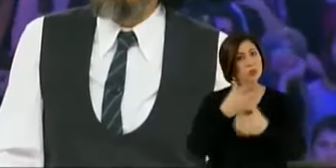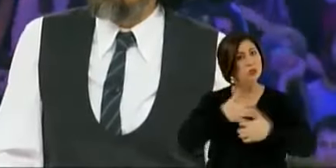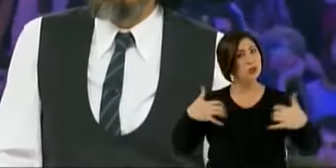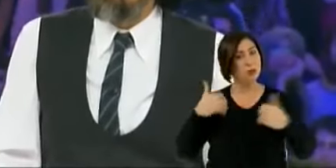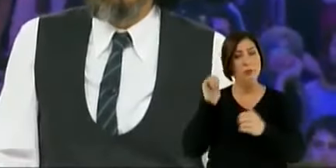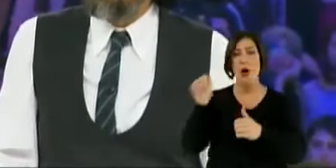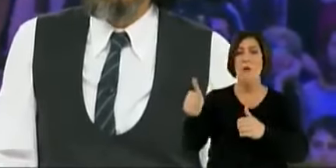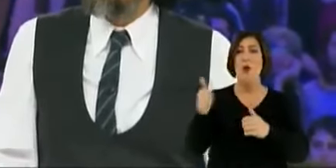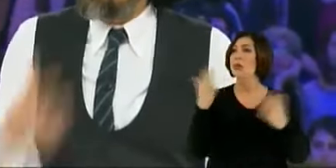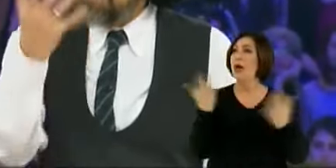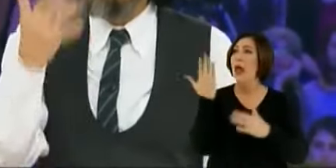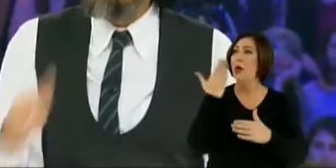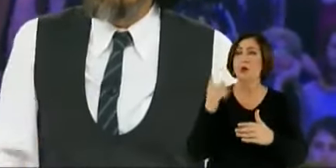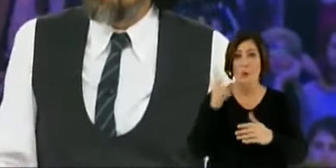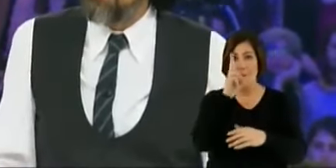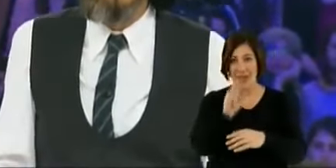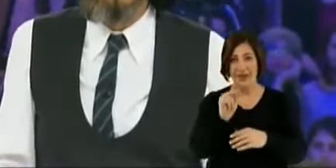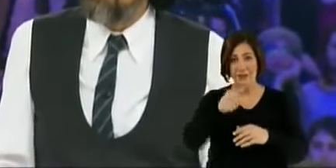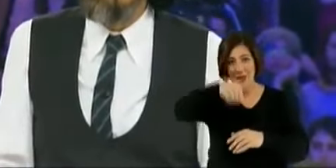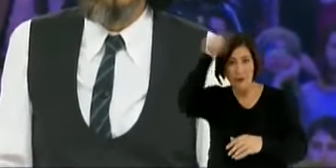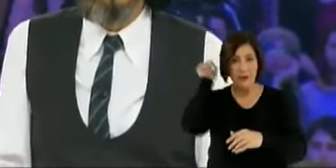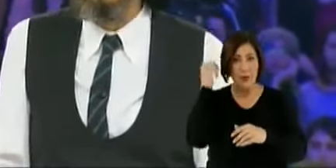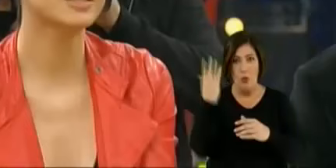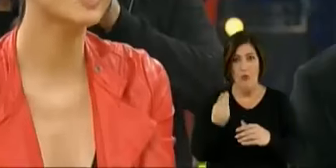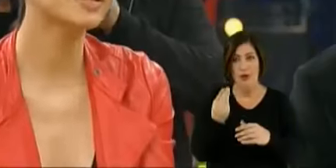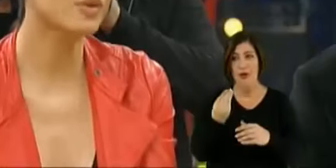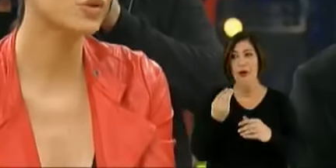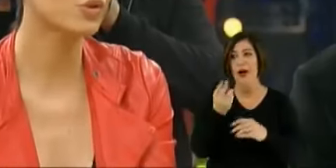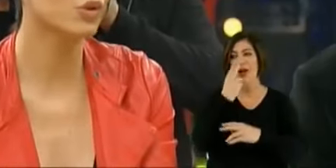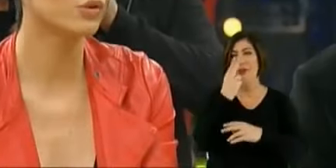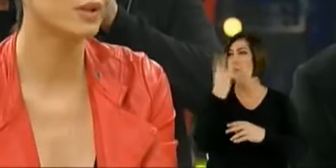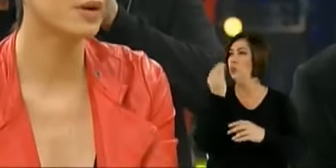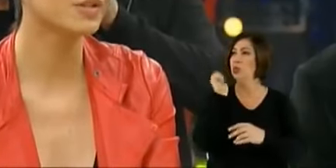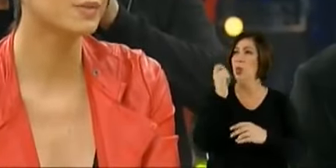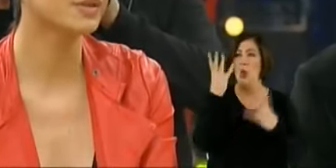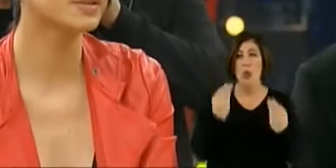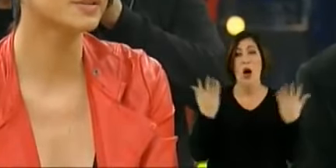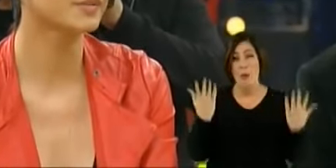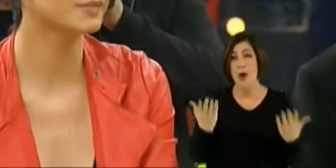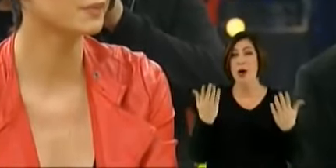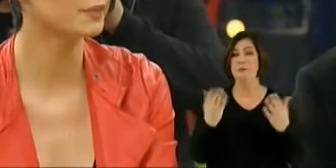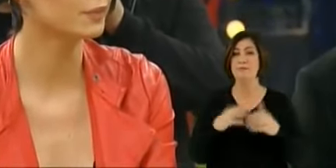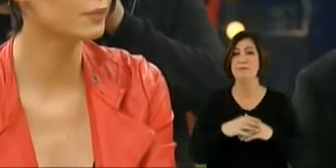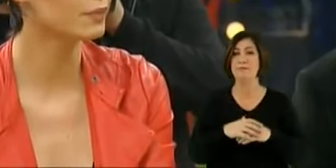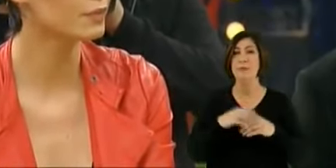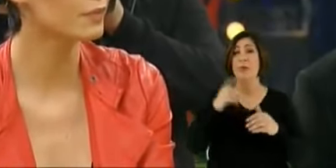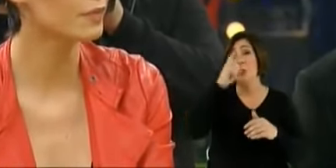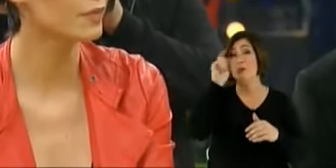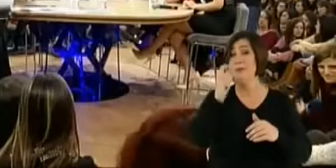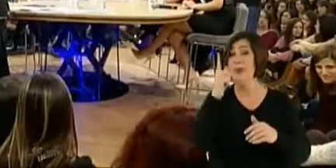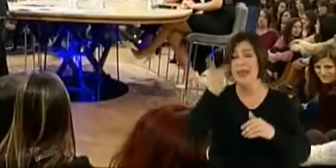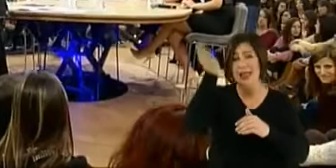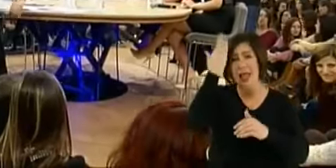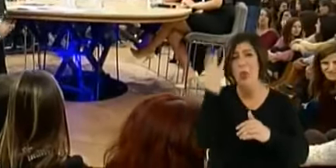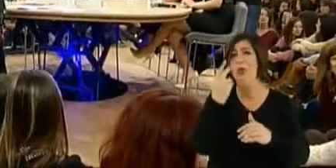bu yani. Cesaretiniz. Ne kadar hoş. Teşekkür. Ne kadar hoş. Beğendiniz mi kel halinizi? Ya tabii alışmak çok zor oldu ilk başta ama. Bir